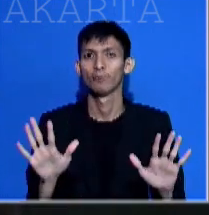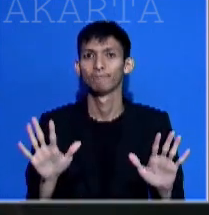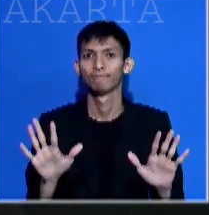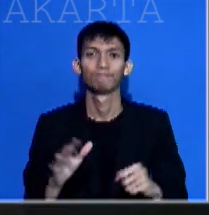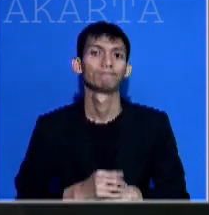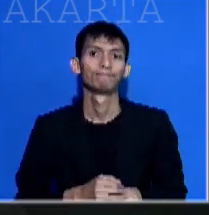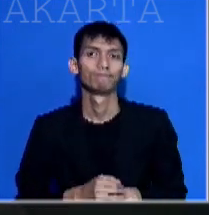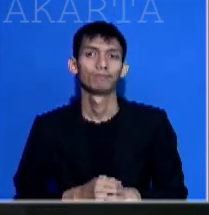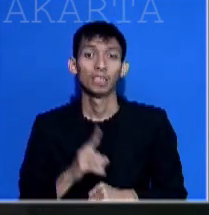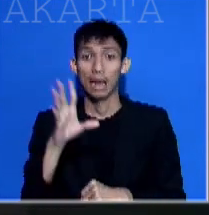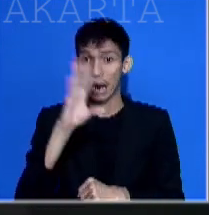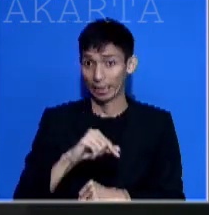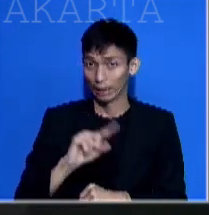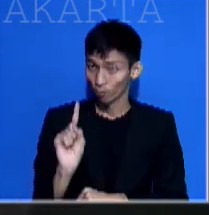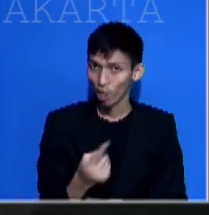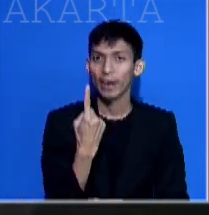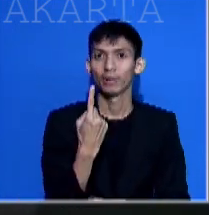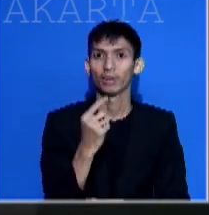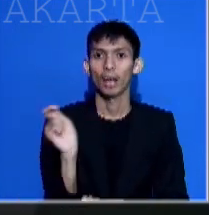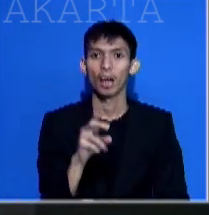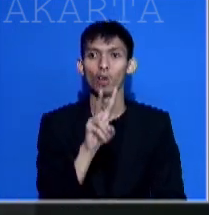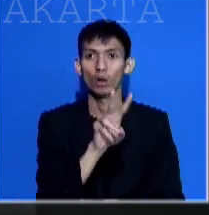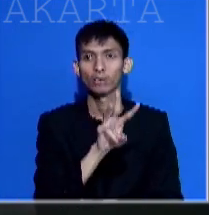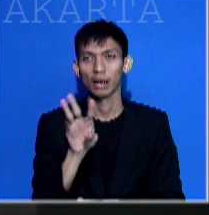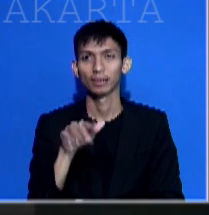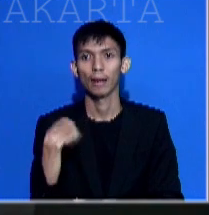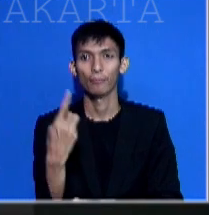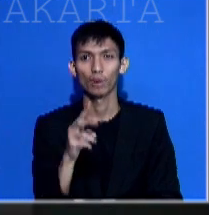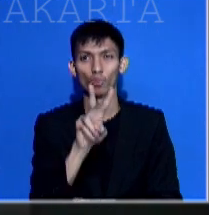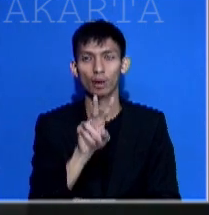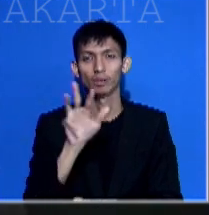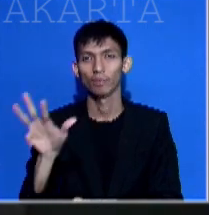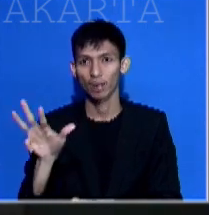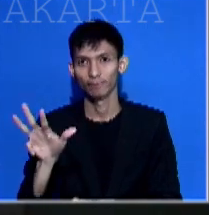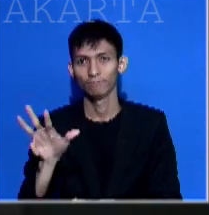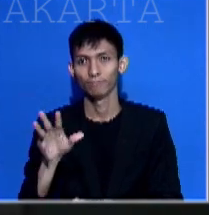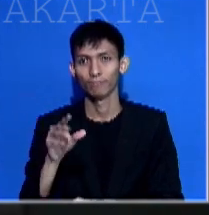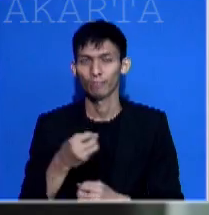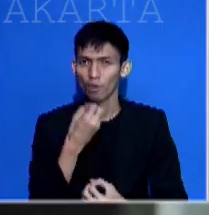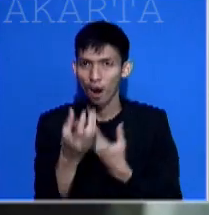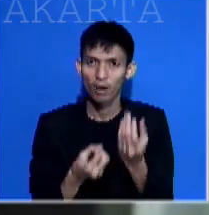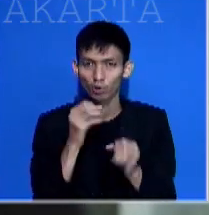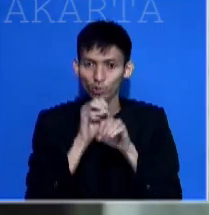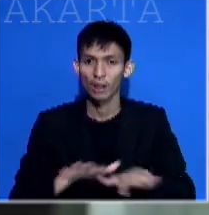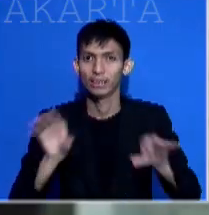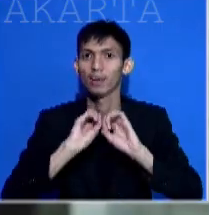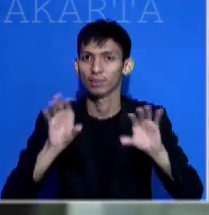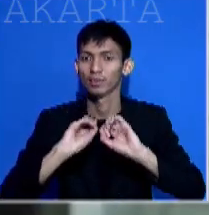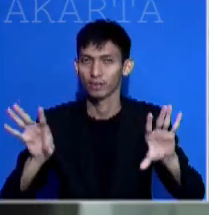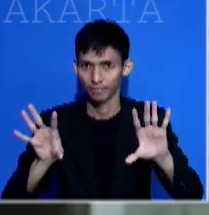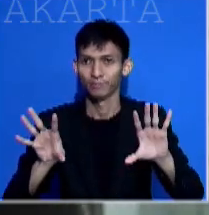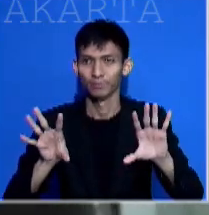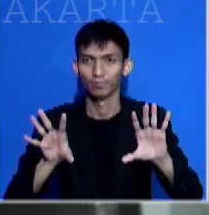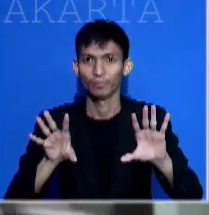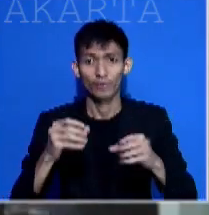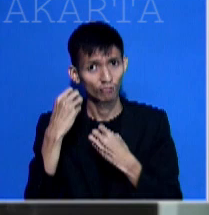sampai 29 April, teman-teman akan melakukan bakti sosial terkait dengan program imunisasi. Untuk informasinya sangat membantu sih